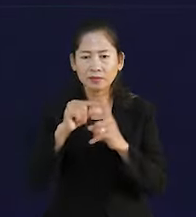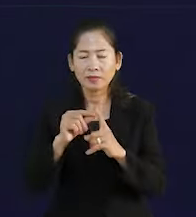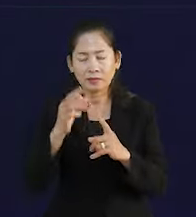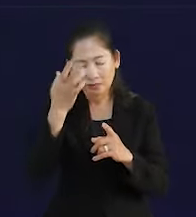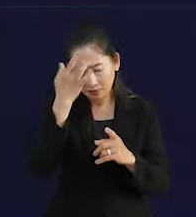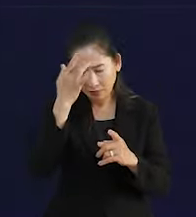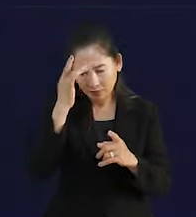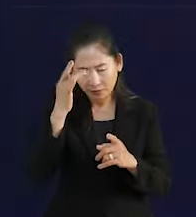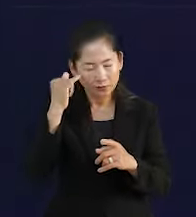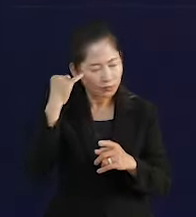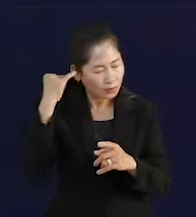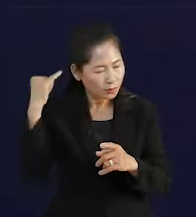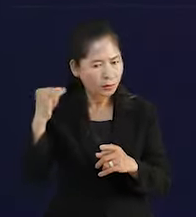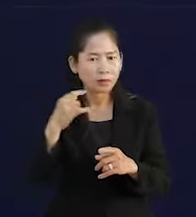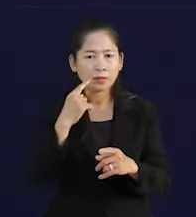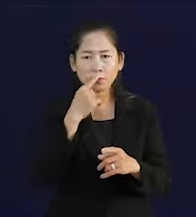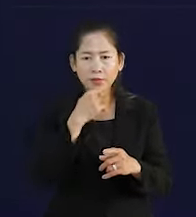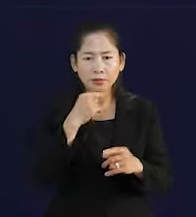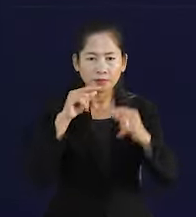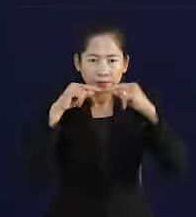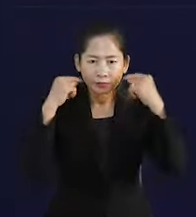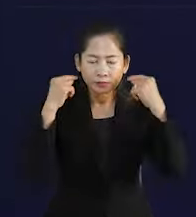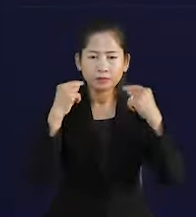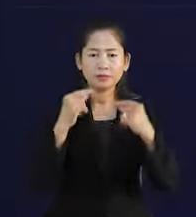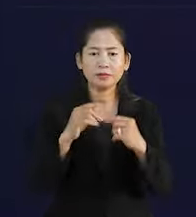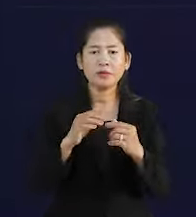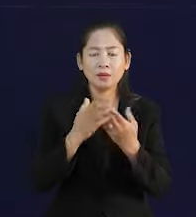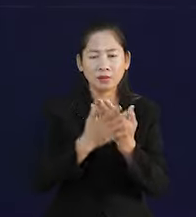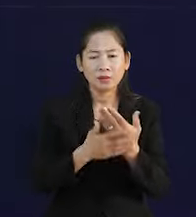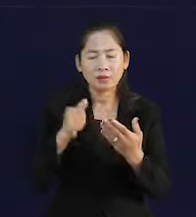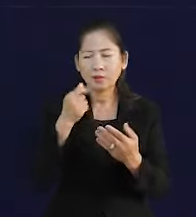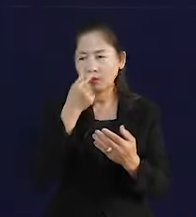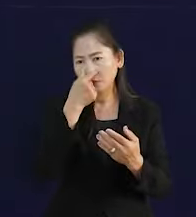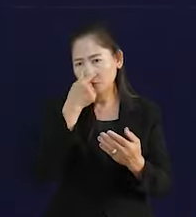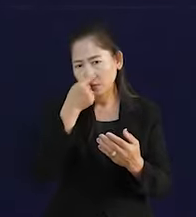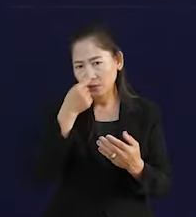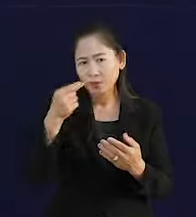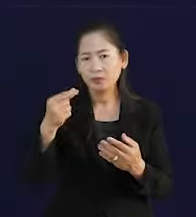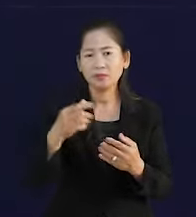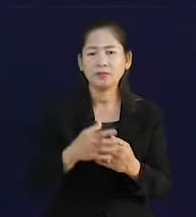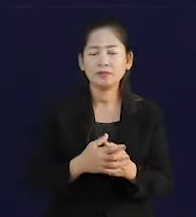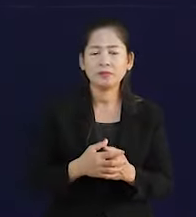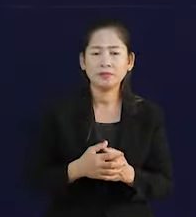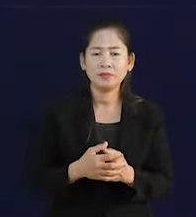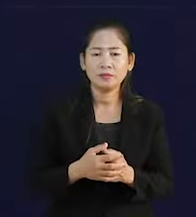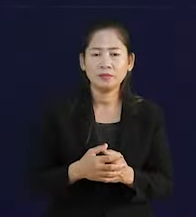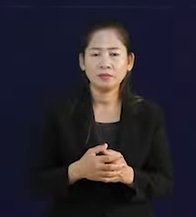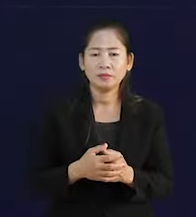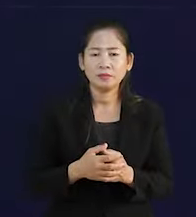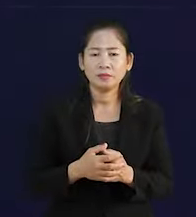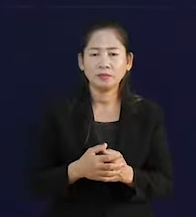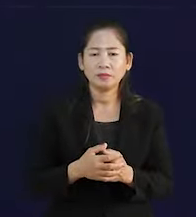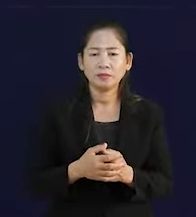ព្រោះណាចាបបោមាត់ញញឹមស្រស់សំនឹងច្រមុះស្រួចណាកូនណាញញឹមស្រ